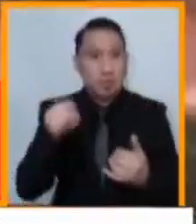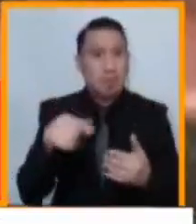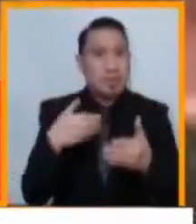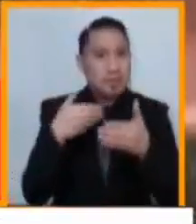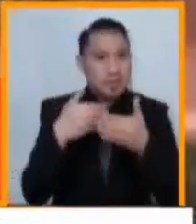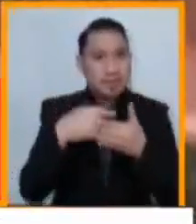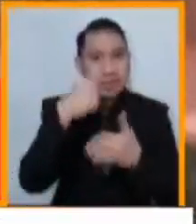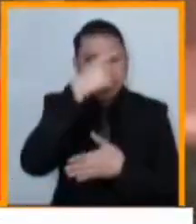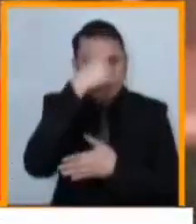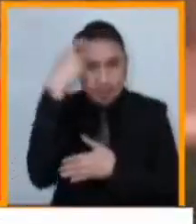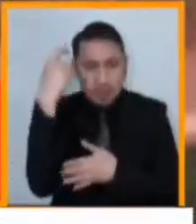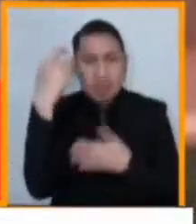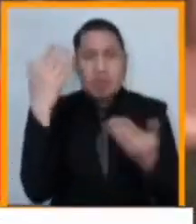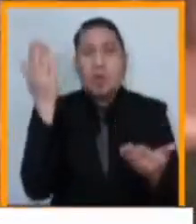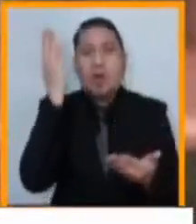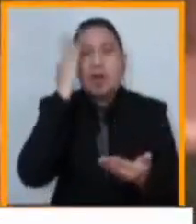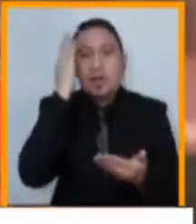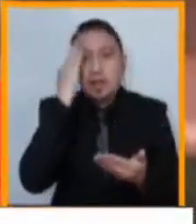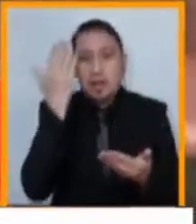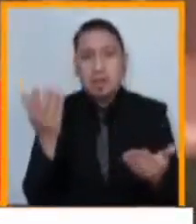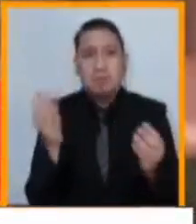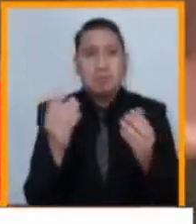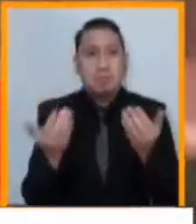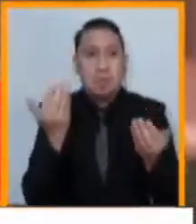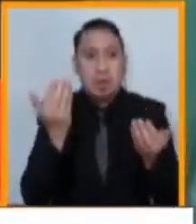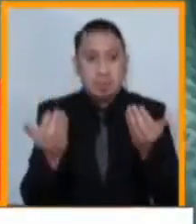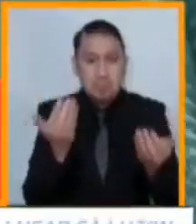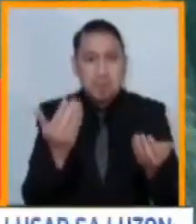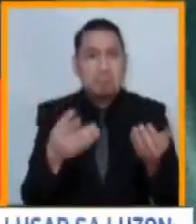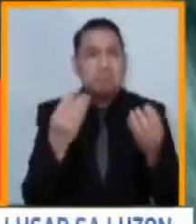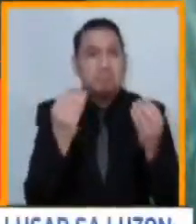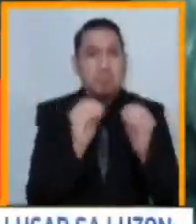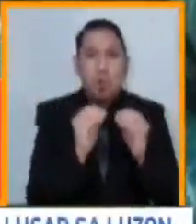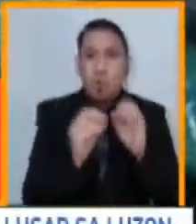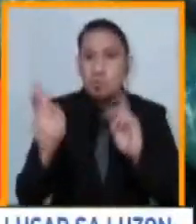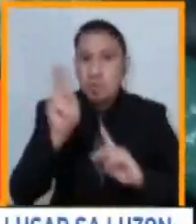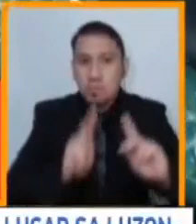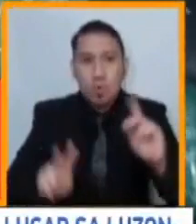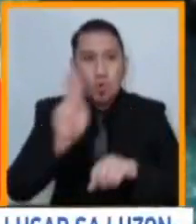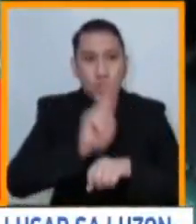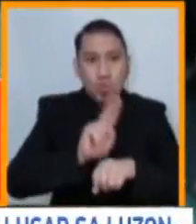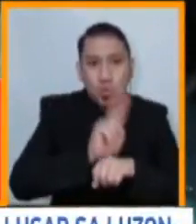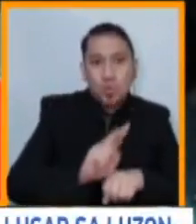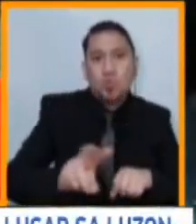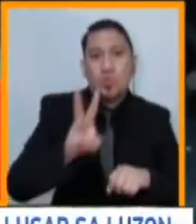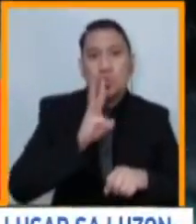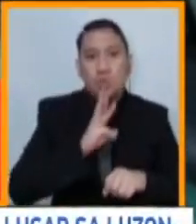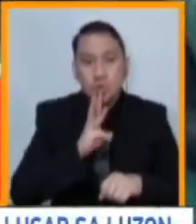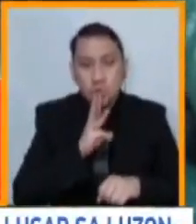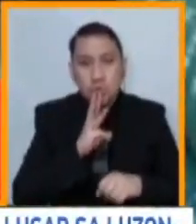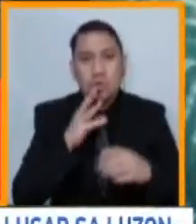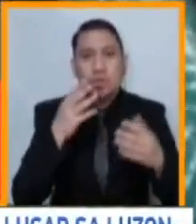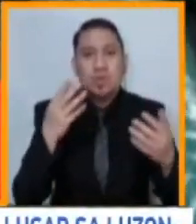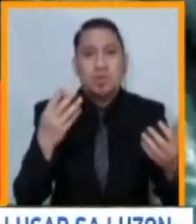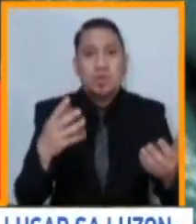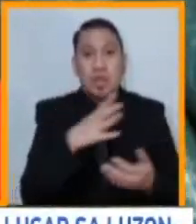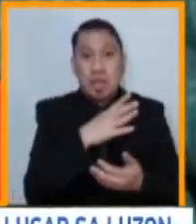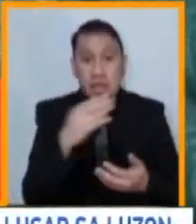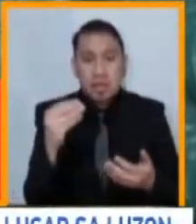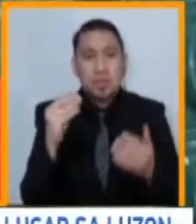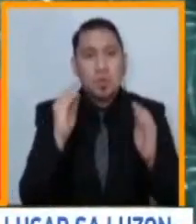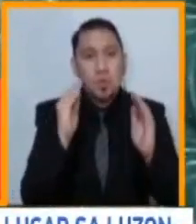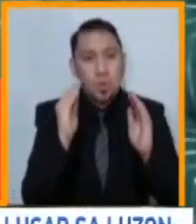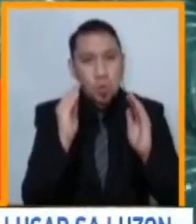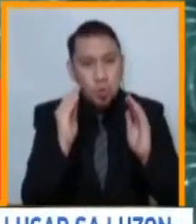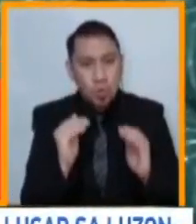natin baka mas mataas po ang gamit. At mas gusto po natin may reliable at sustainable na